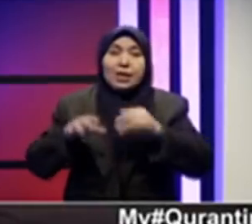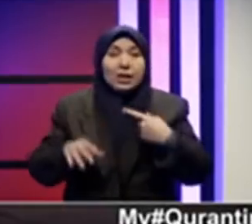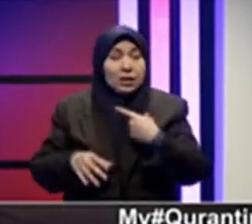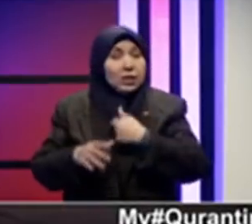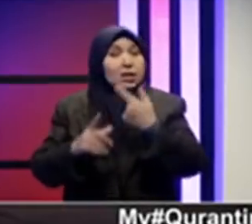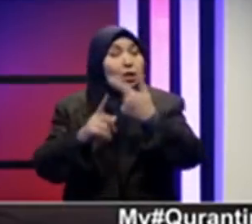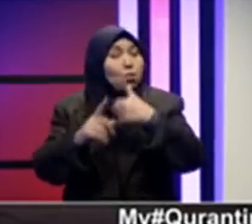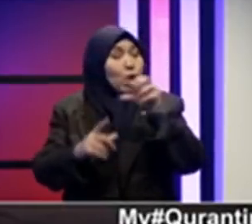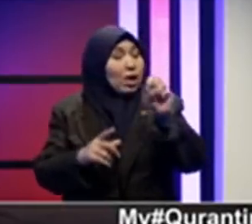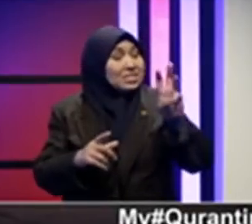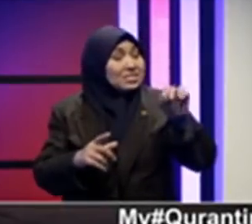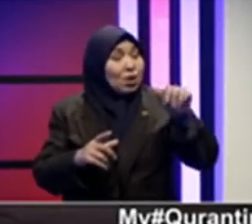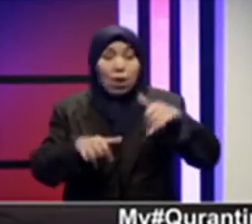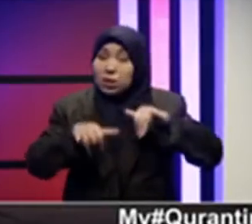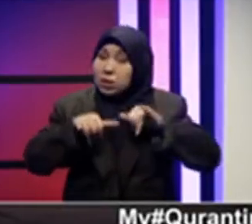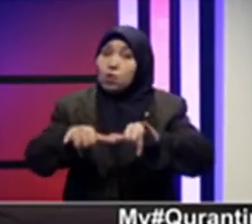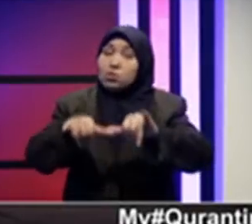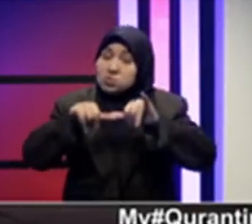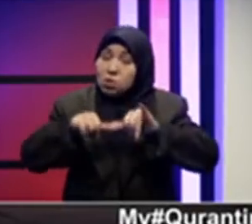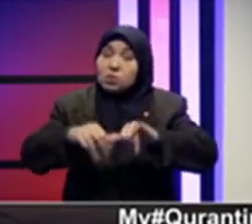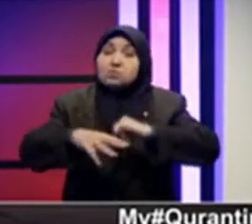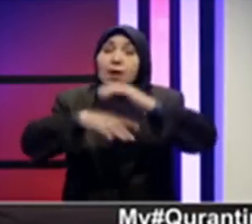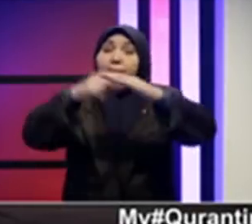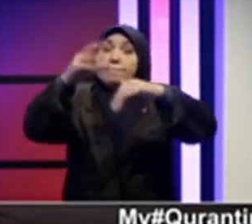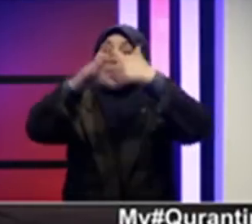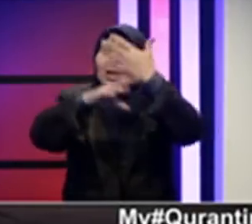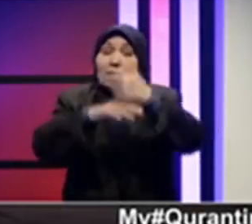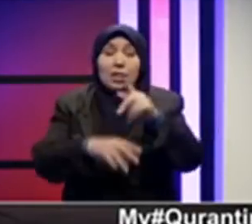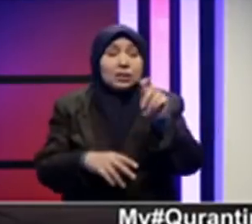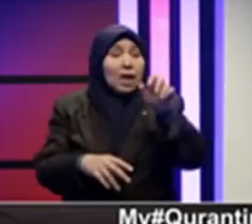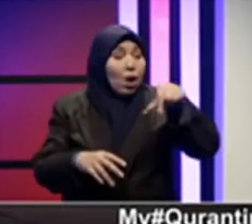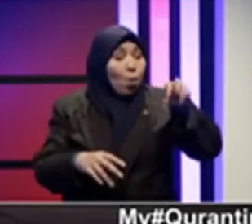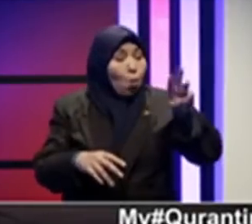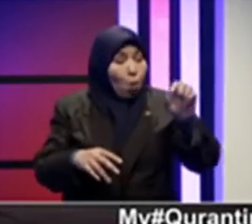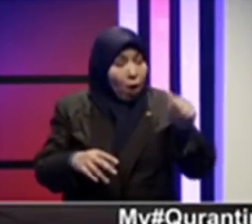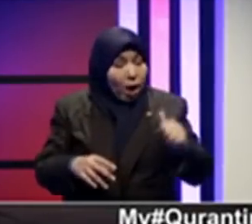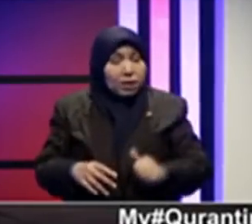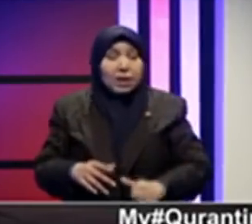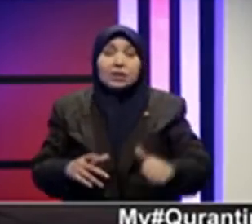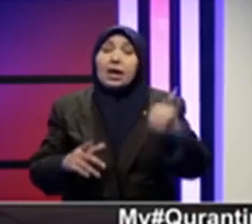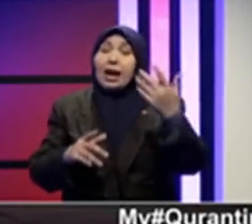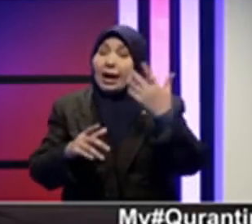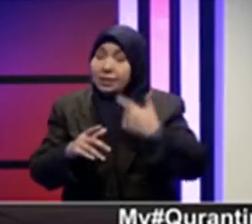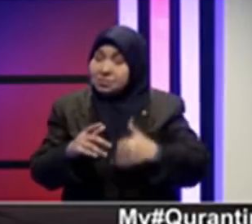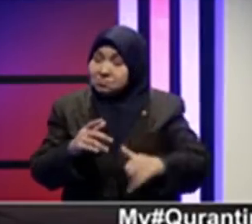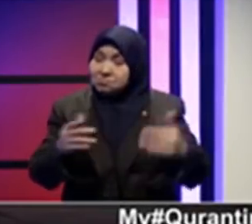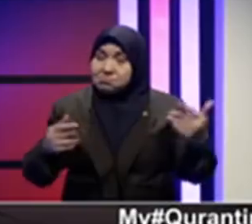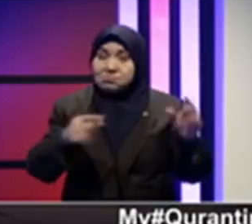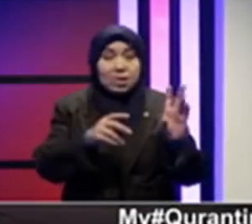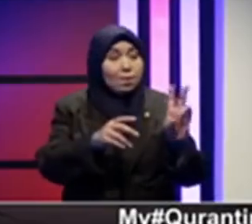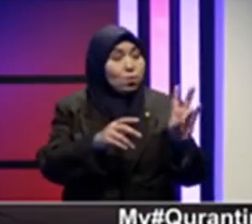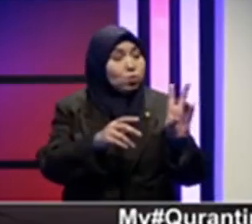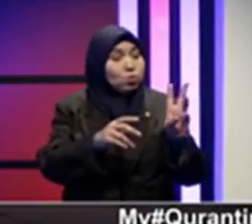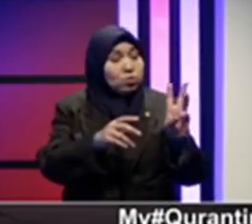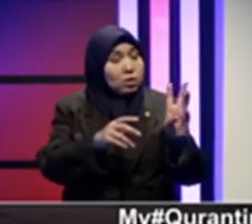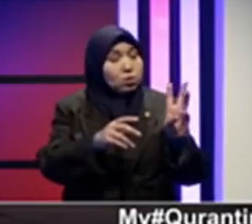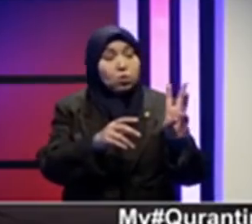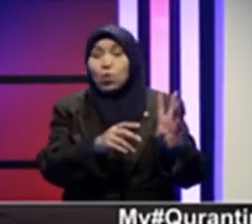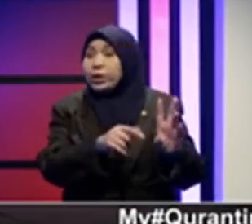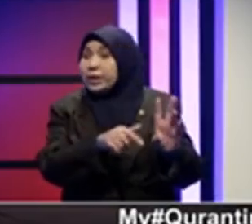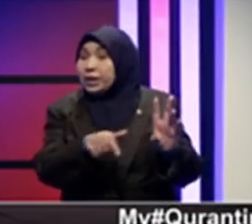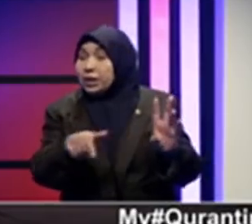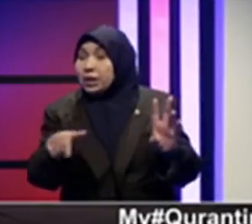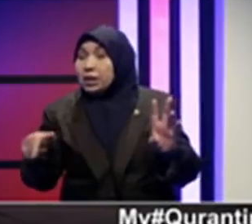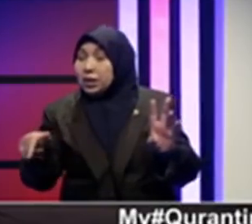ini terus membina takwa, bukan hanya di Ramadan. Ayat 67 sehingga ayat 73 bersama Ustaz Tir.